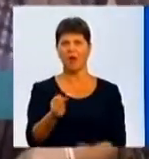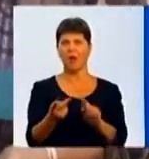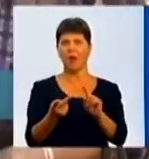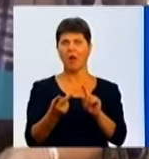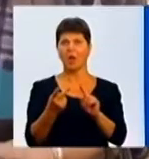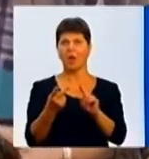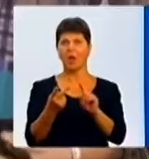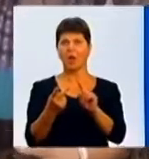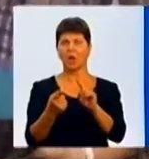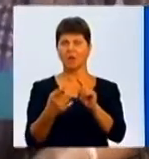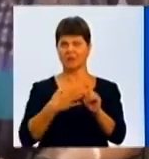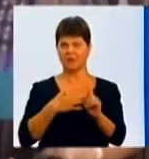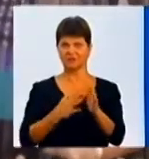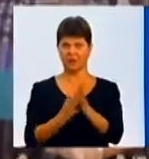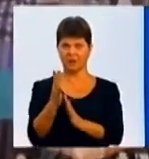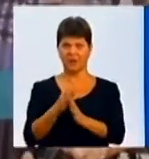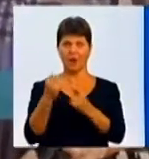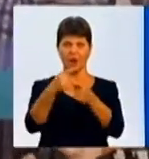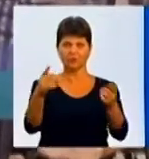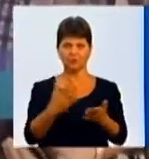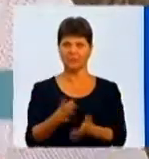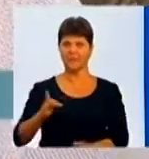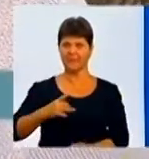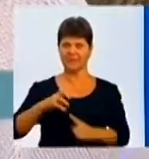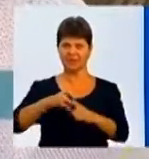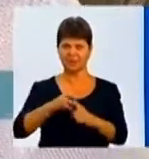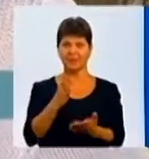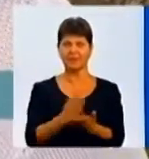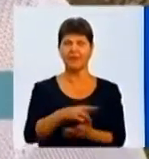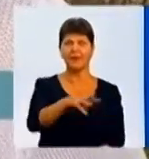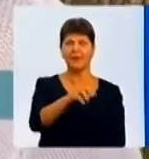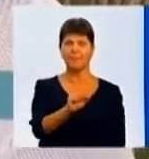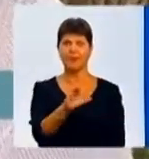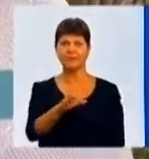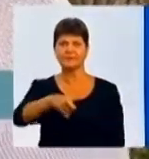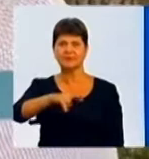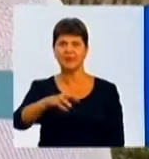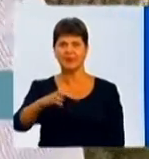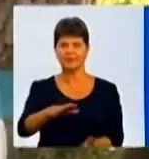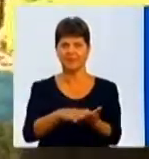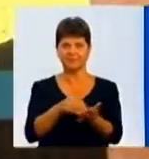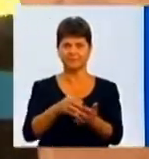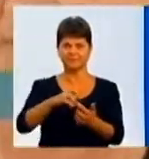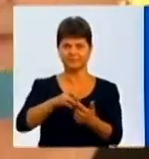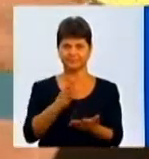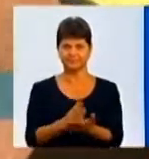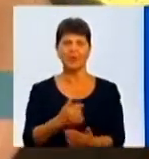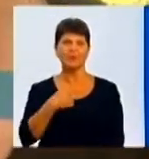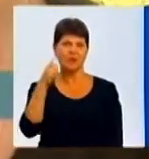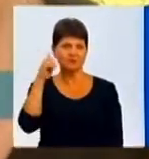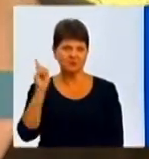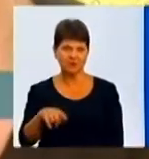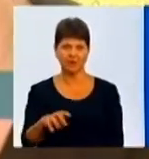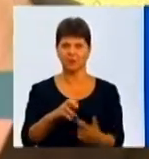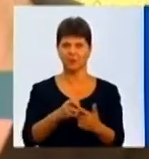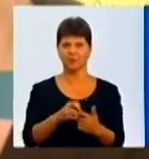і білі гриби всякі. І зараз це маслята пішли вже. Ні, збираю не сама завжди гриби, знаю гриби. А